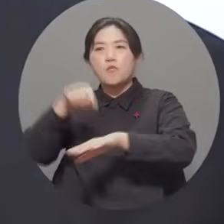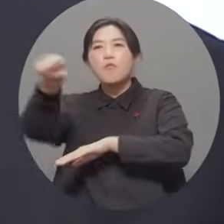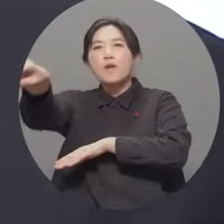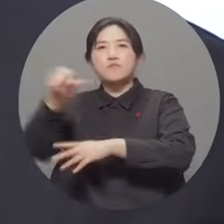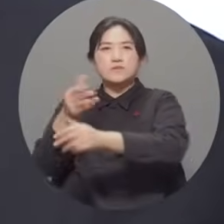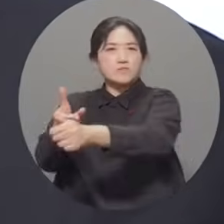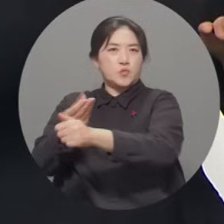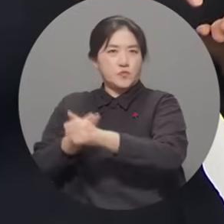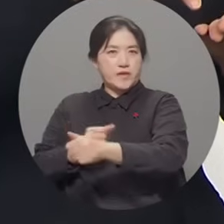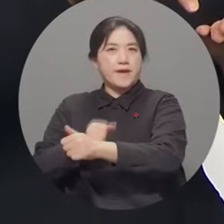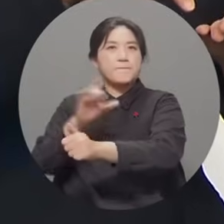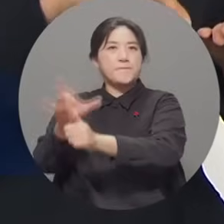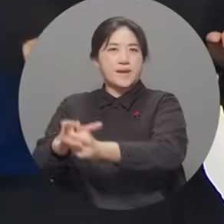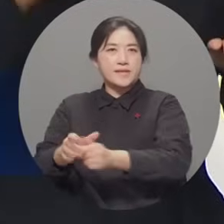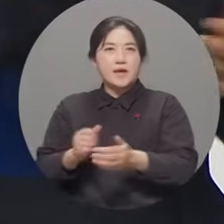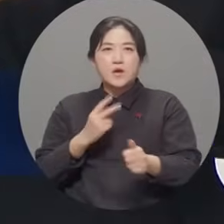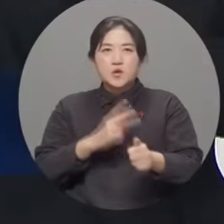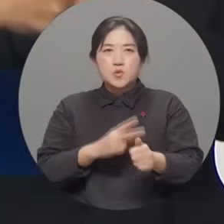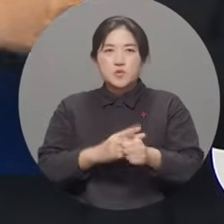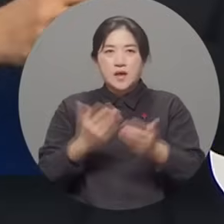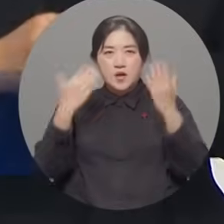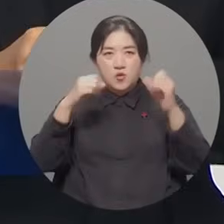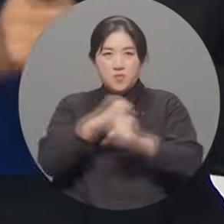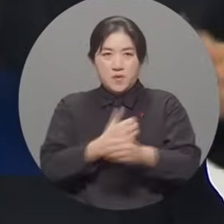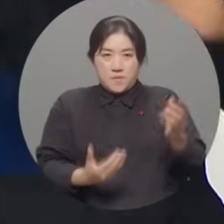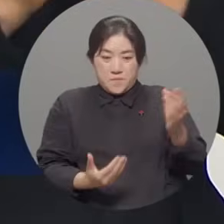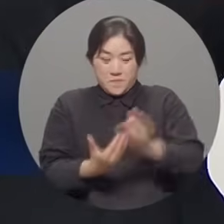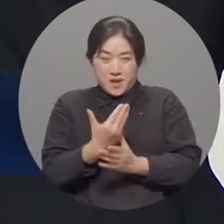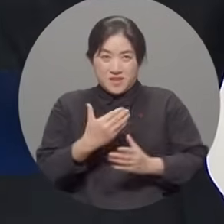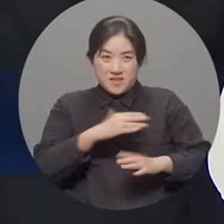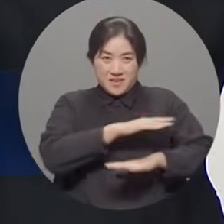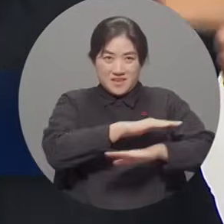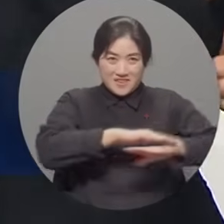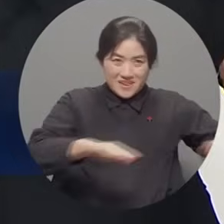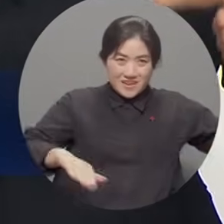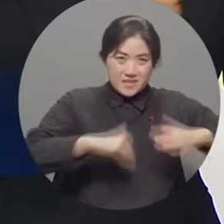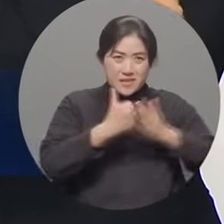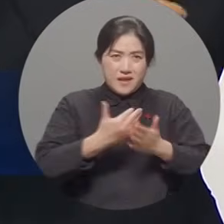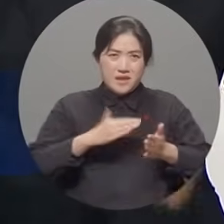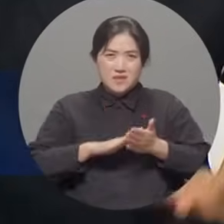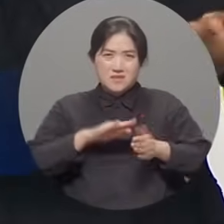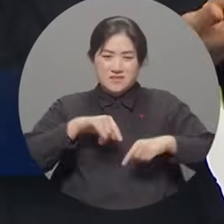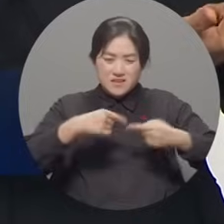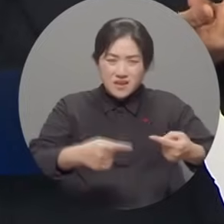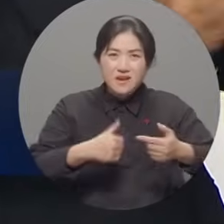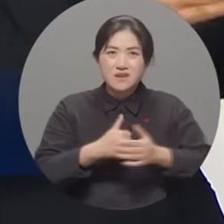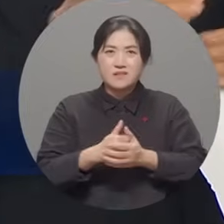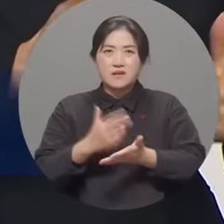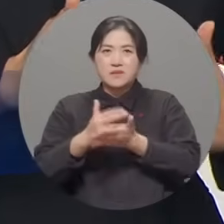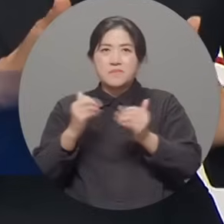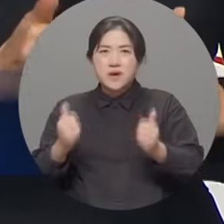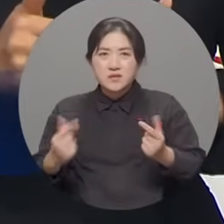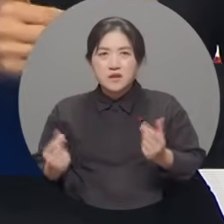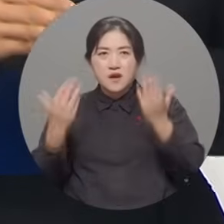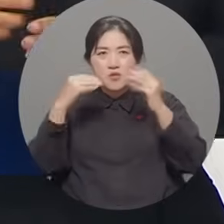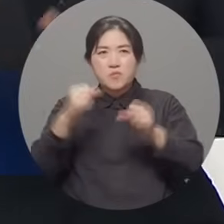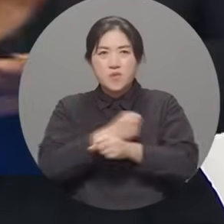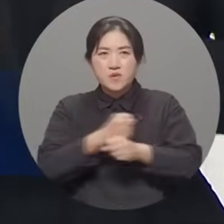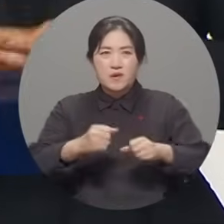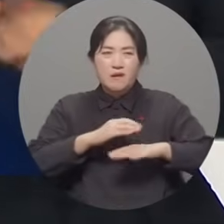했습니다. 교사가 학교폭력 발생부터 처리까지 개입하여 재판관처럼